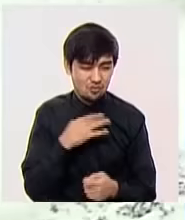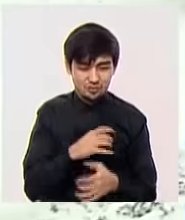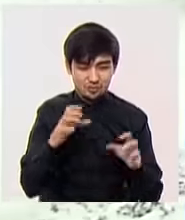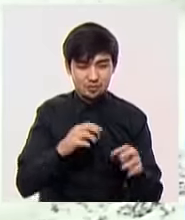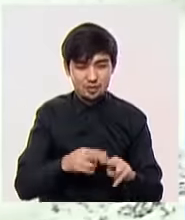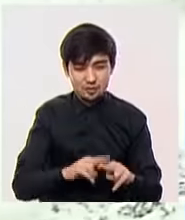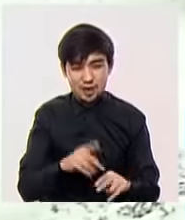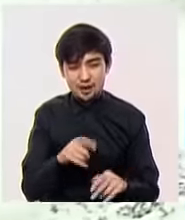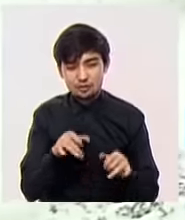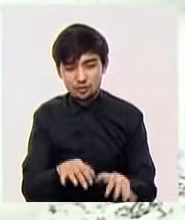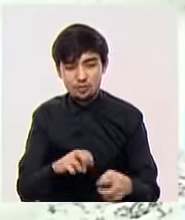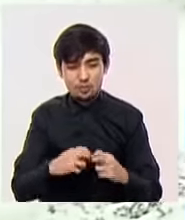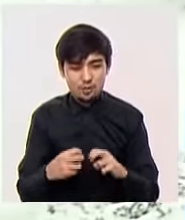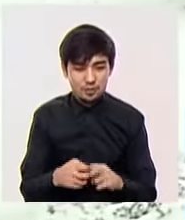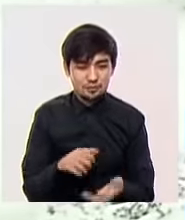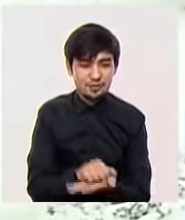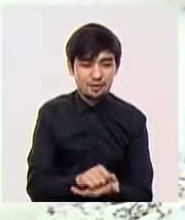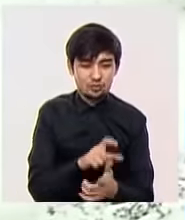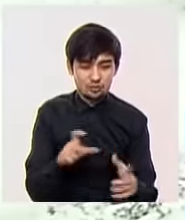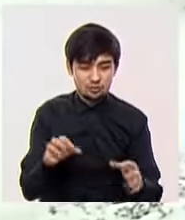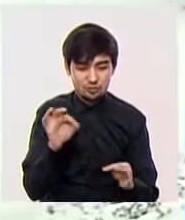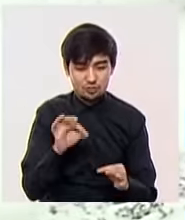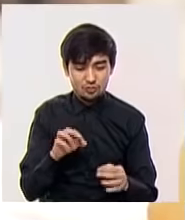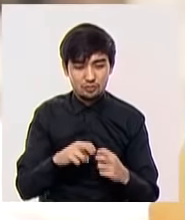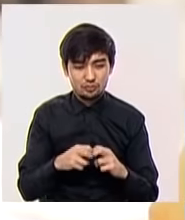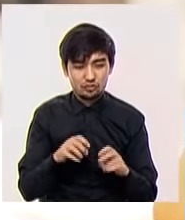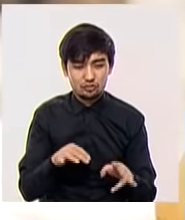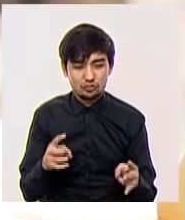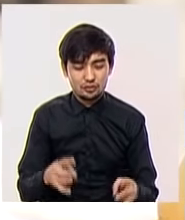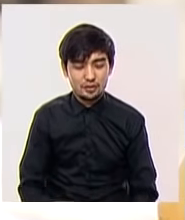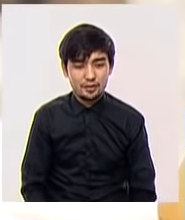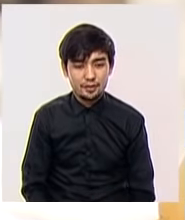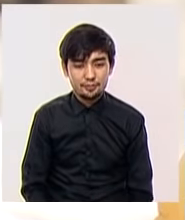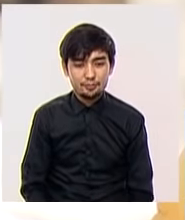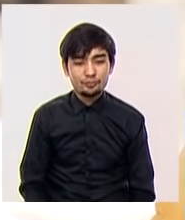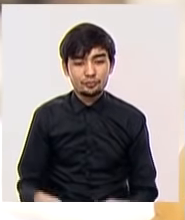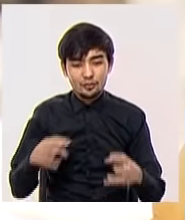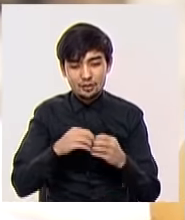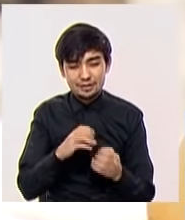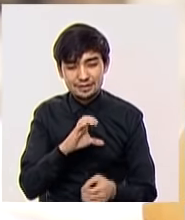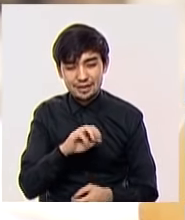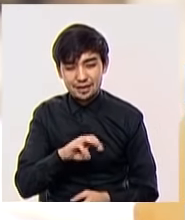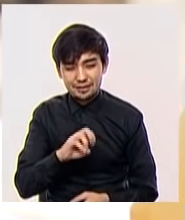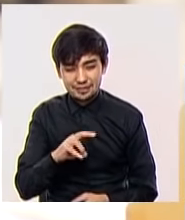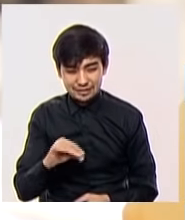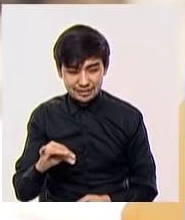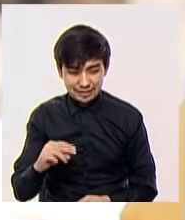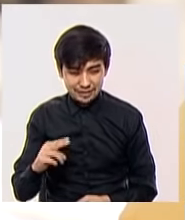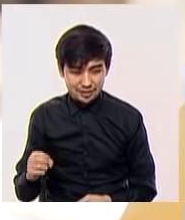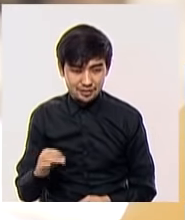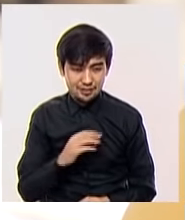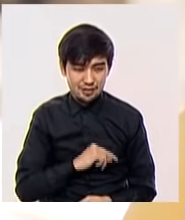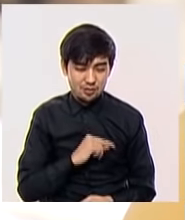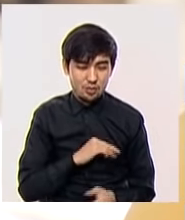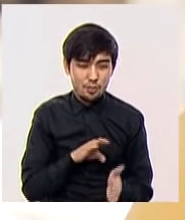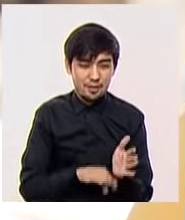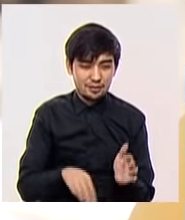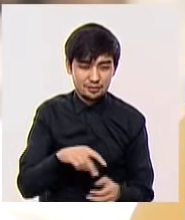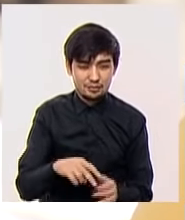решив проблему занятости граждан по официальной статистике у нас безработных всего там 5,9